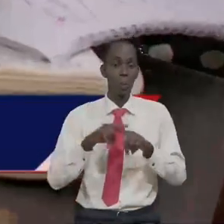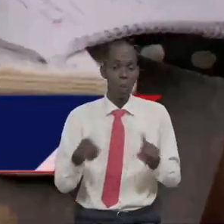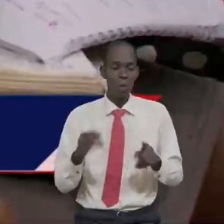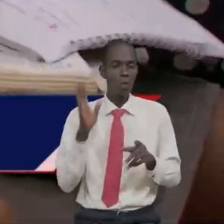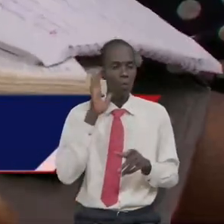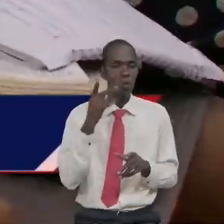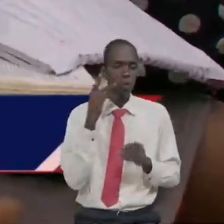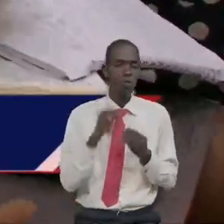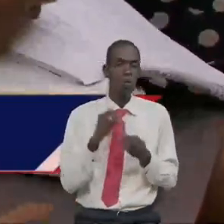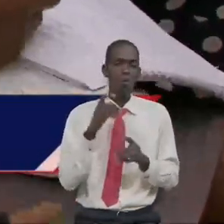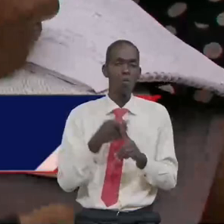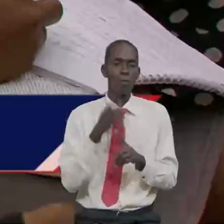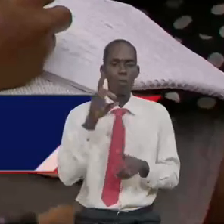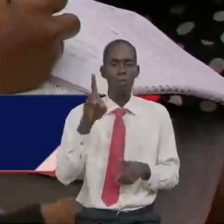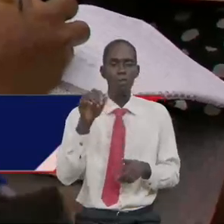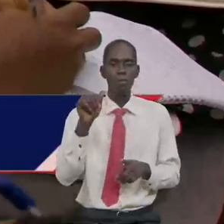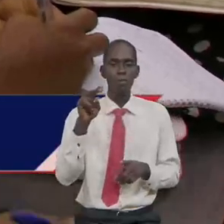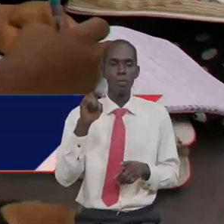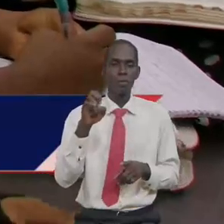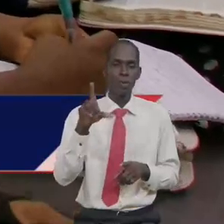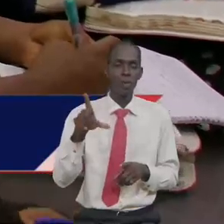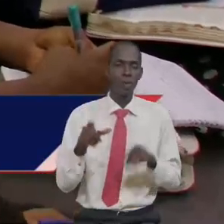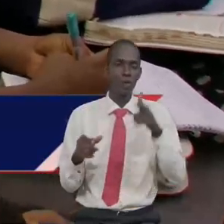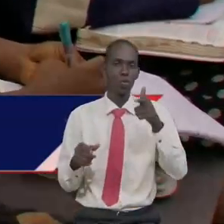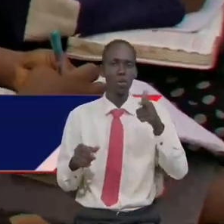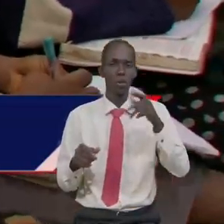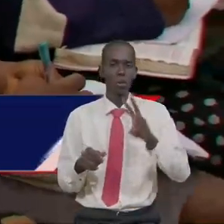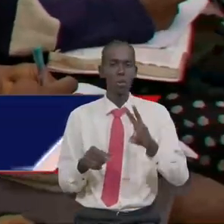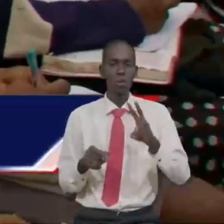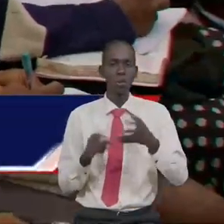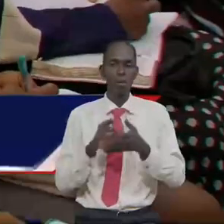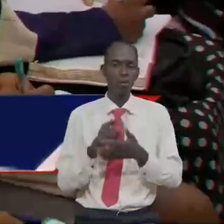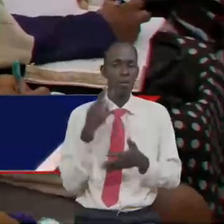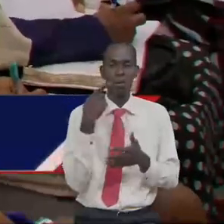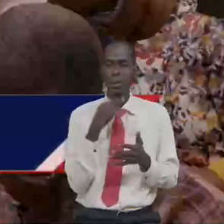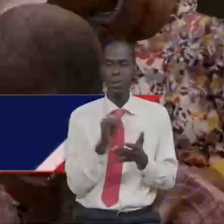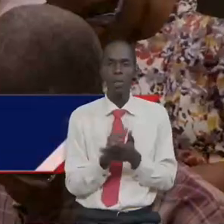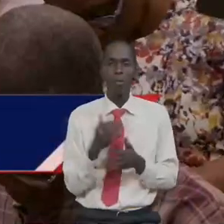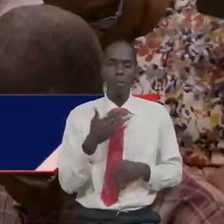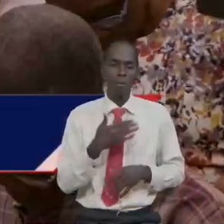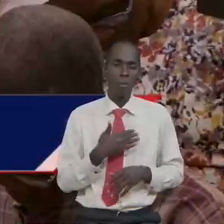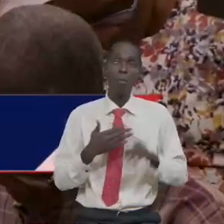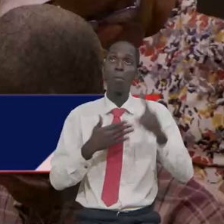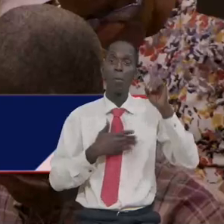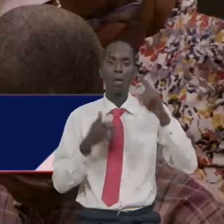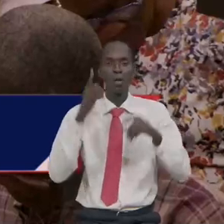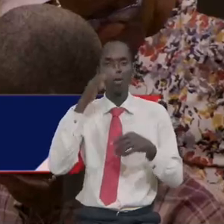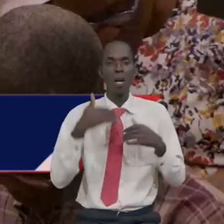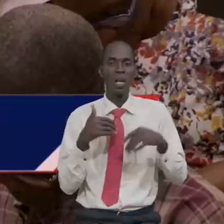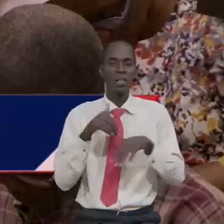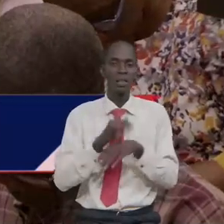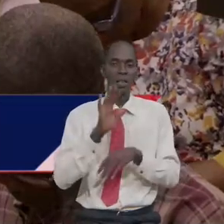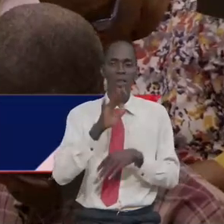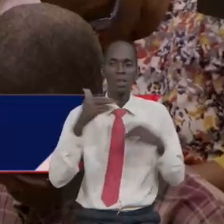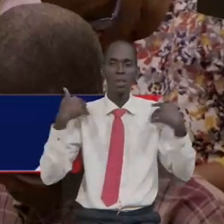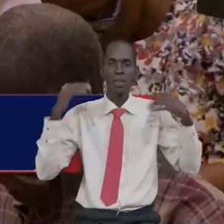Verset 22, Daniel 6, verset 22. Mon Dieu a envoyé son